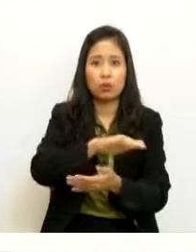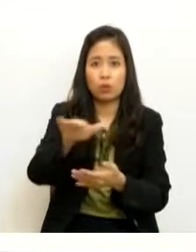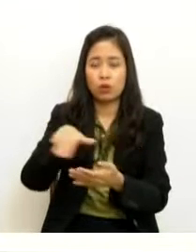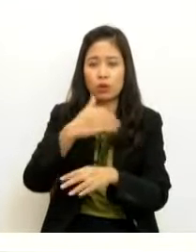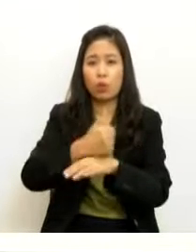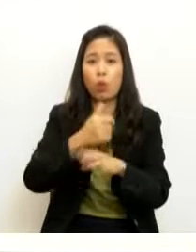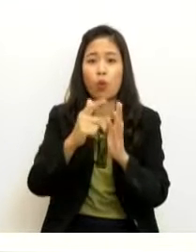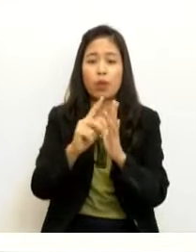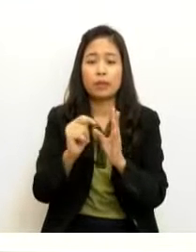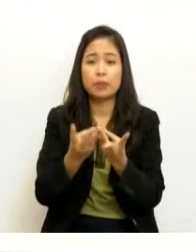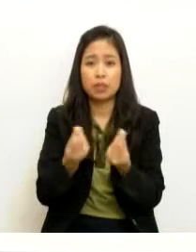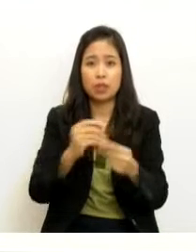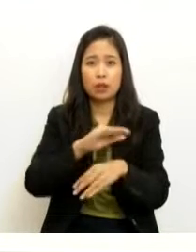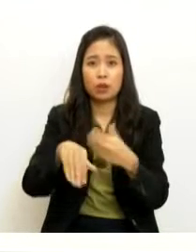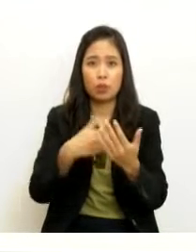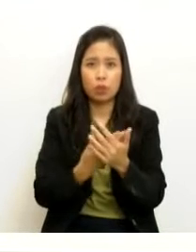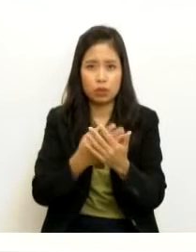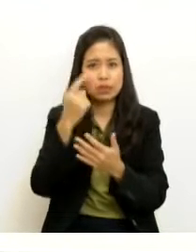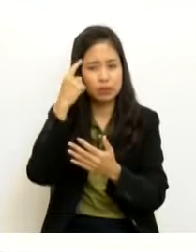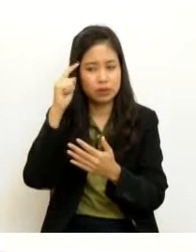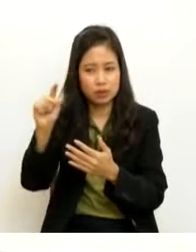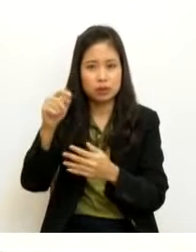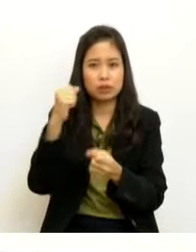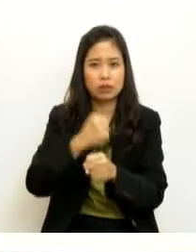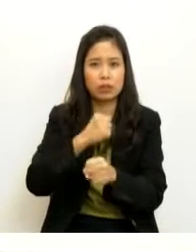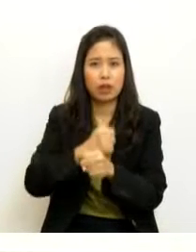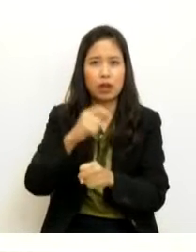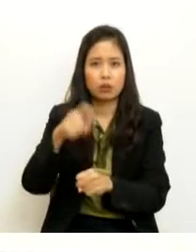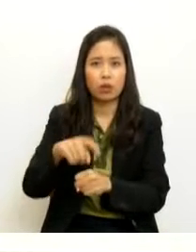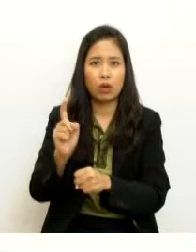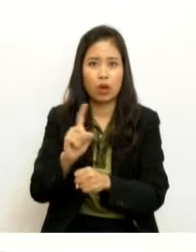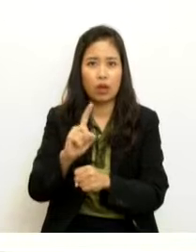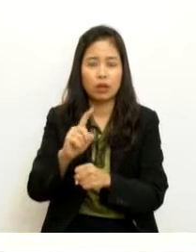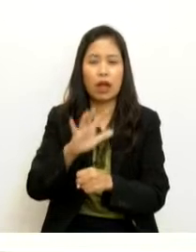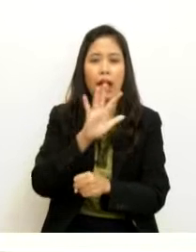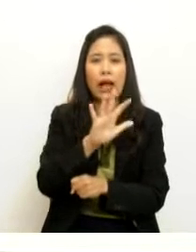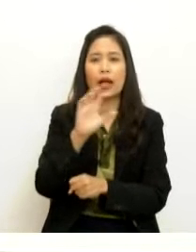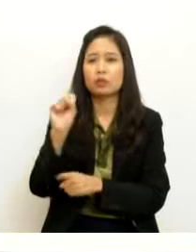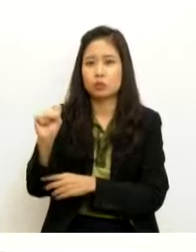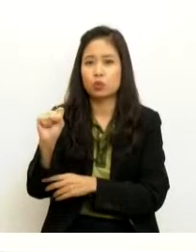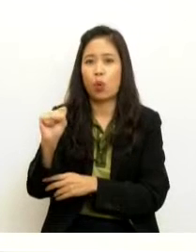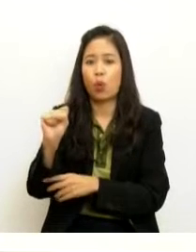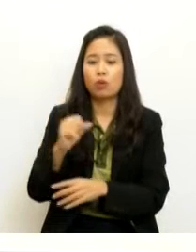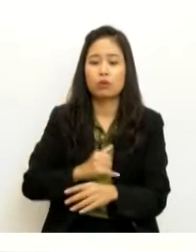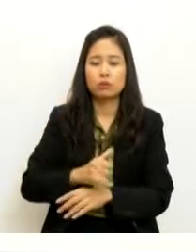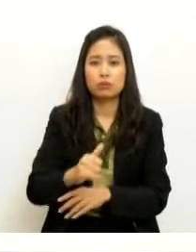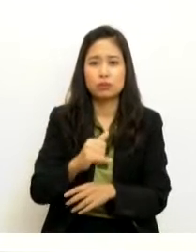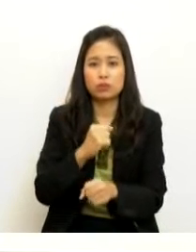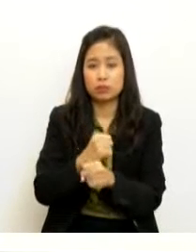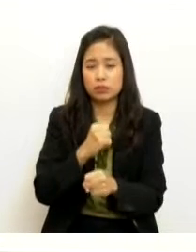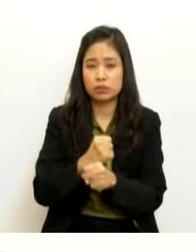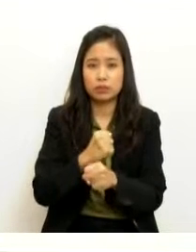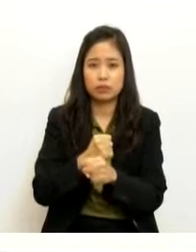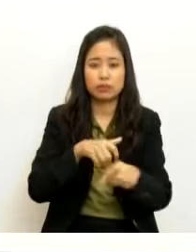คนได้ถือเอาภารกิจนี้เป็นภารกิจที่จะต้องเอา5ส.เข้าไปจัดการ